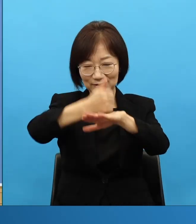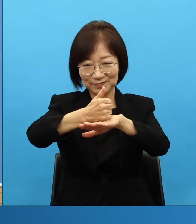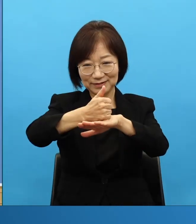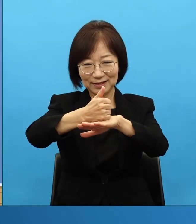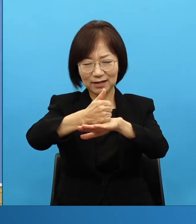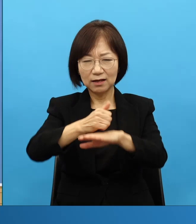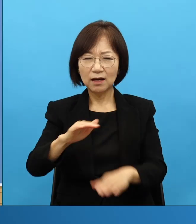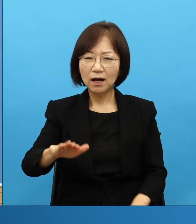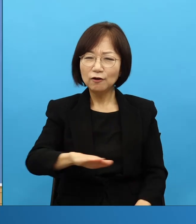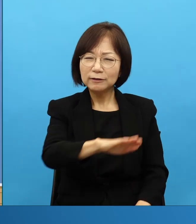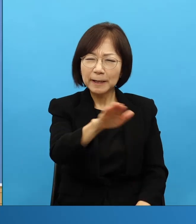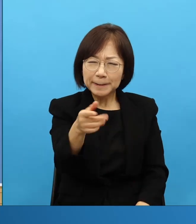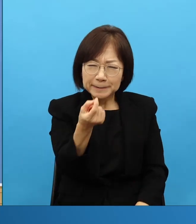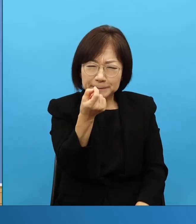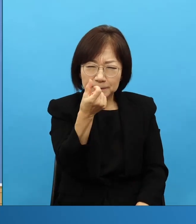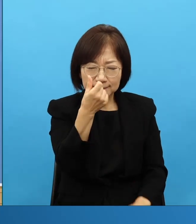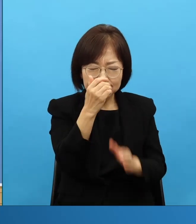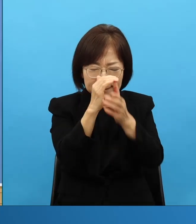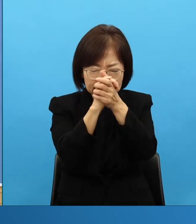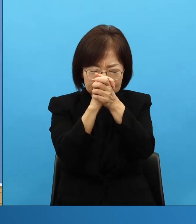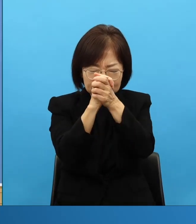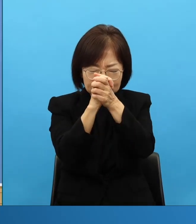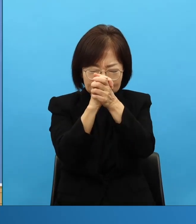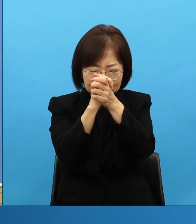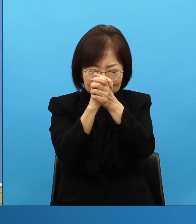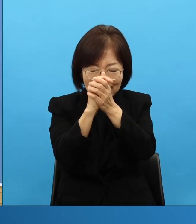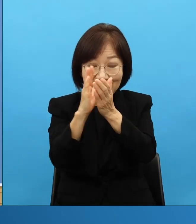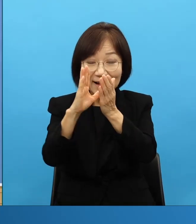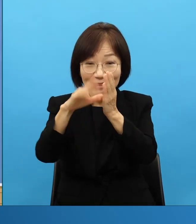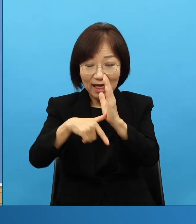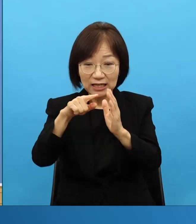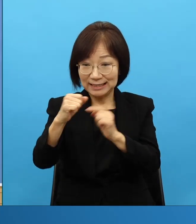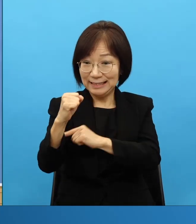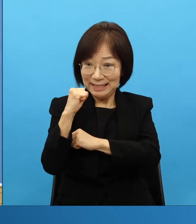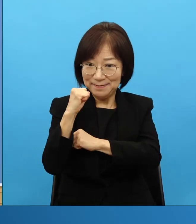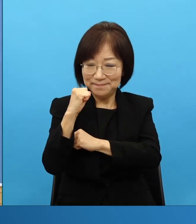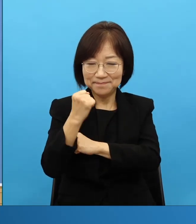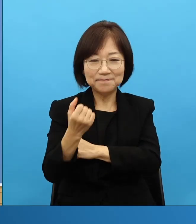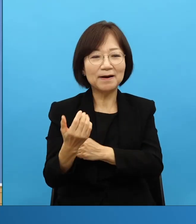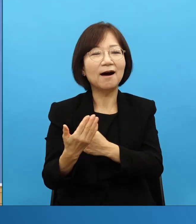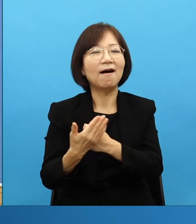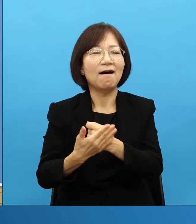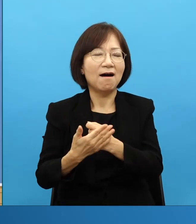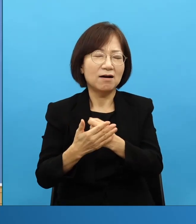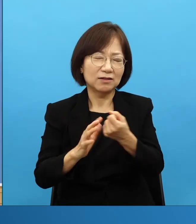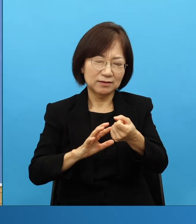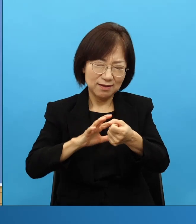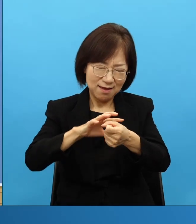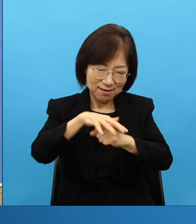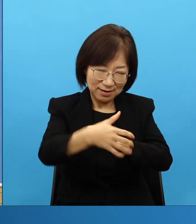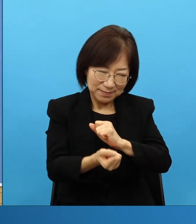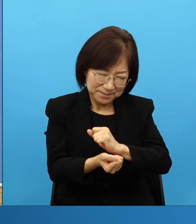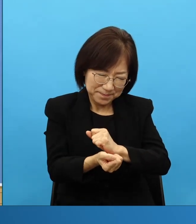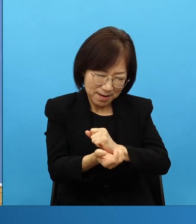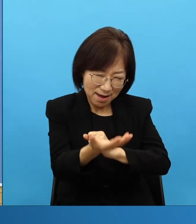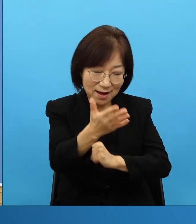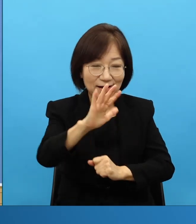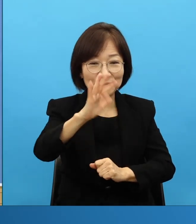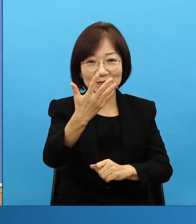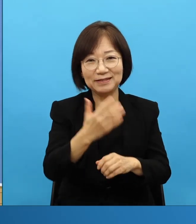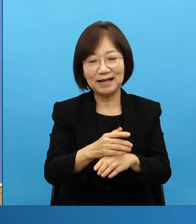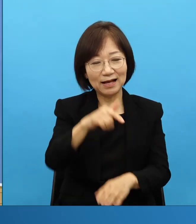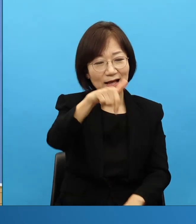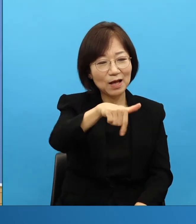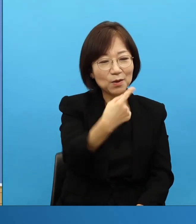작은 기도는 세계를 움직이게 됩니다. The small prayer that you give will move the world. 고넬로의 작은 헌신은 The small 로마 service